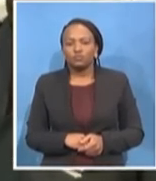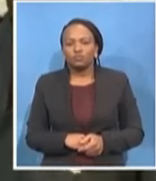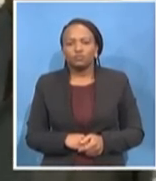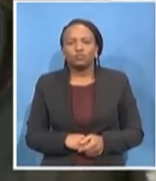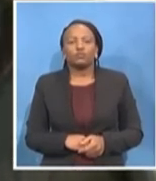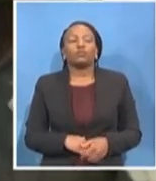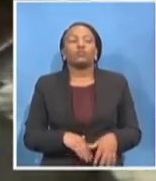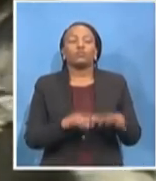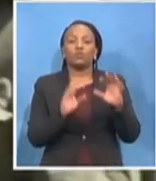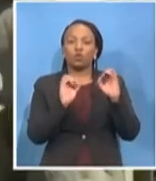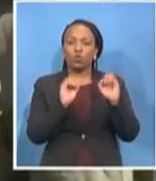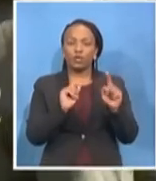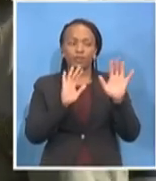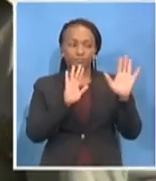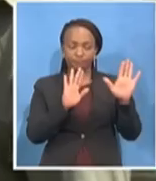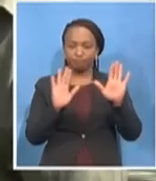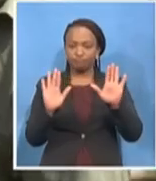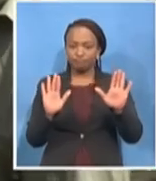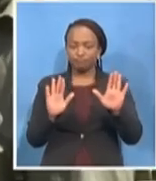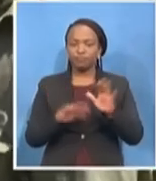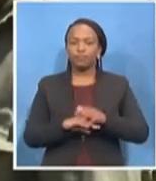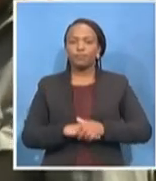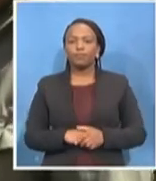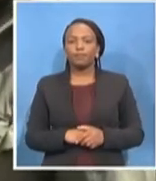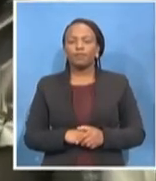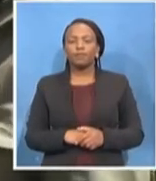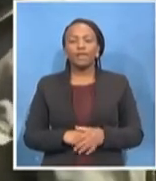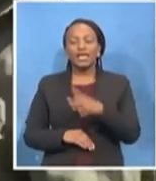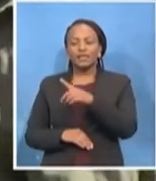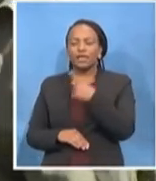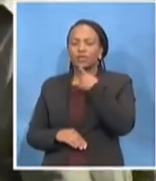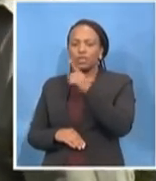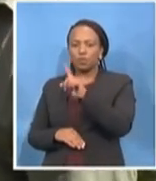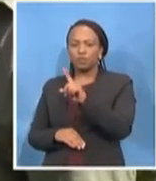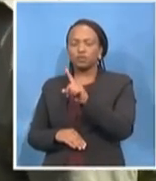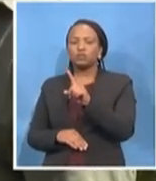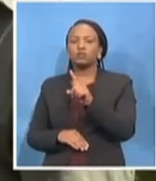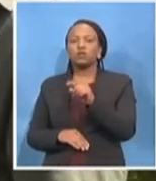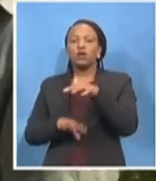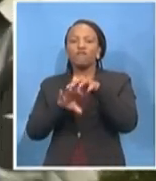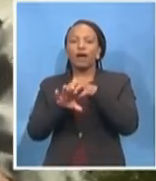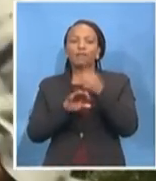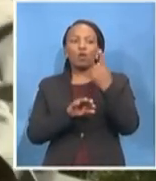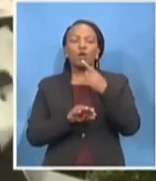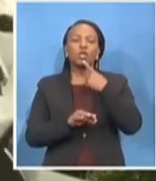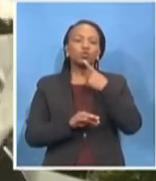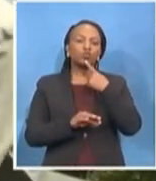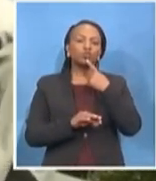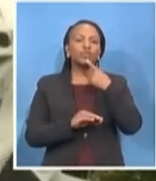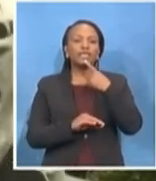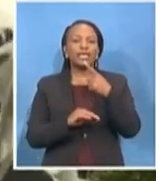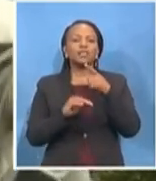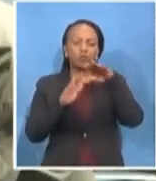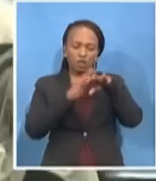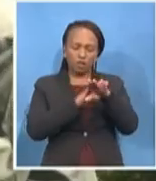So basically what we're saying there from one of the farmers, they are going into town now. Ons gaan in 'n